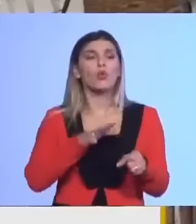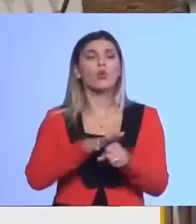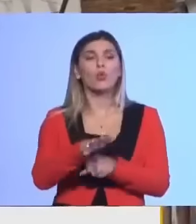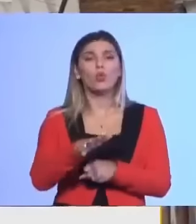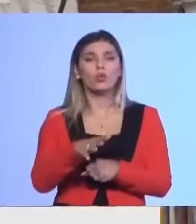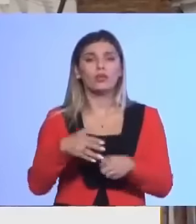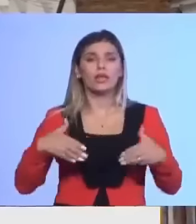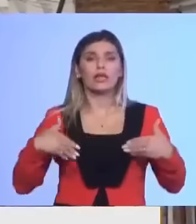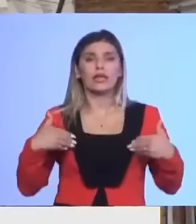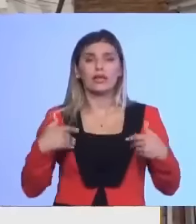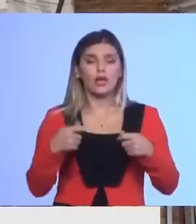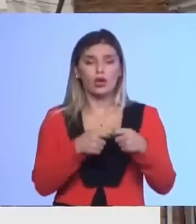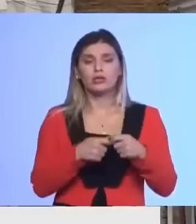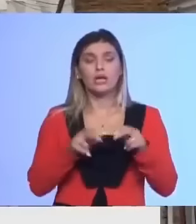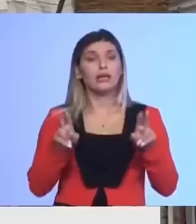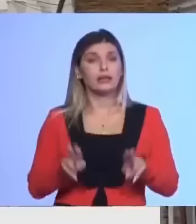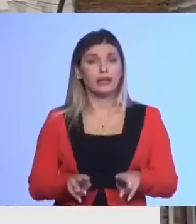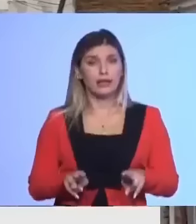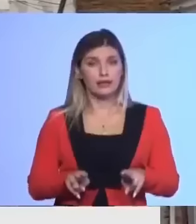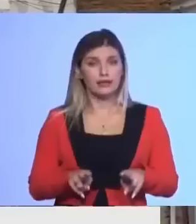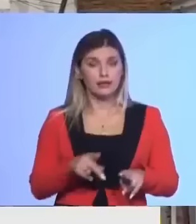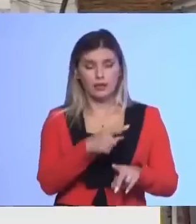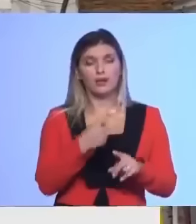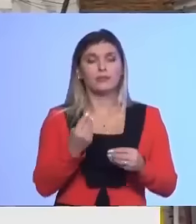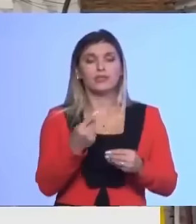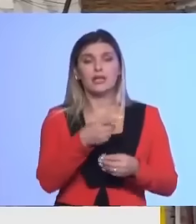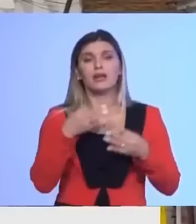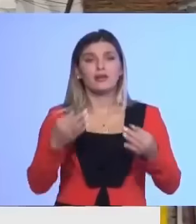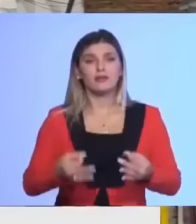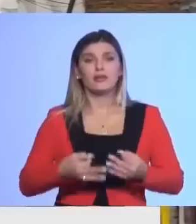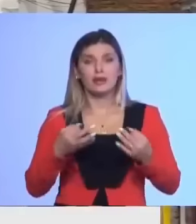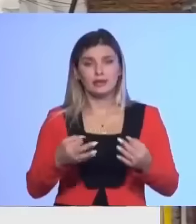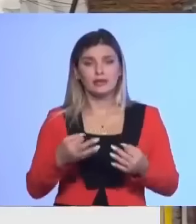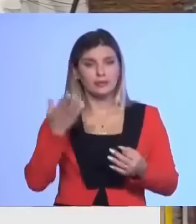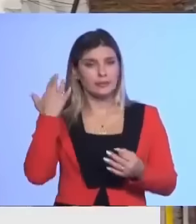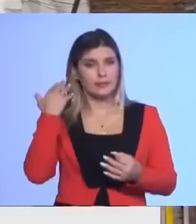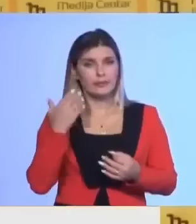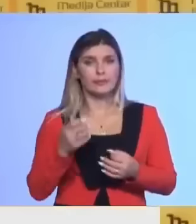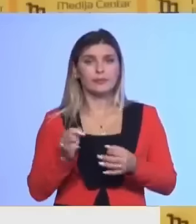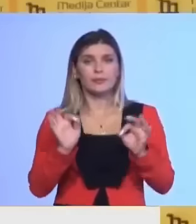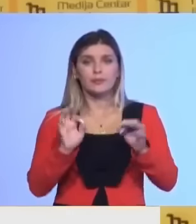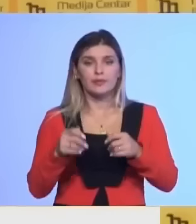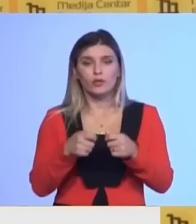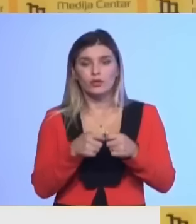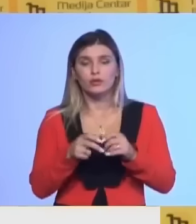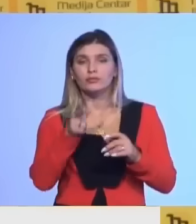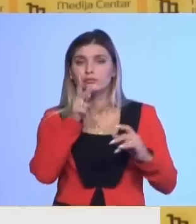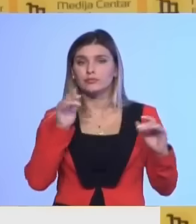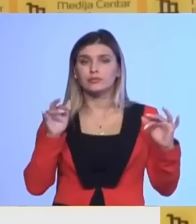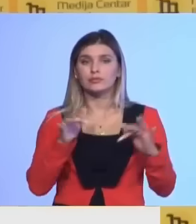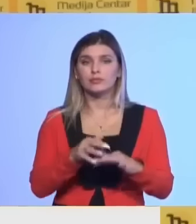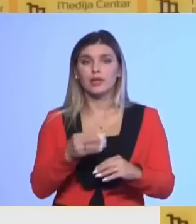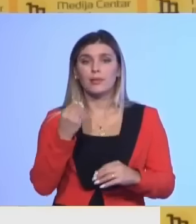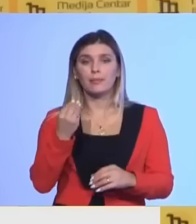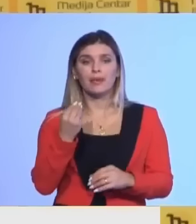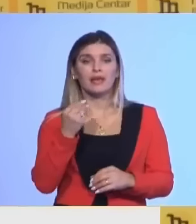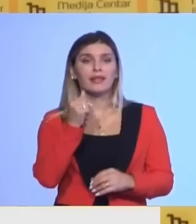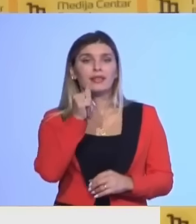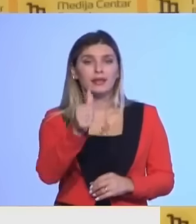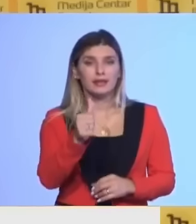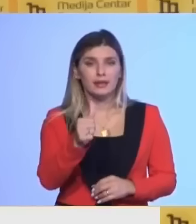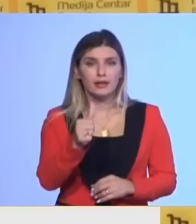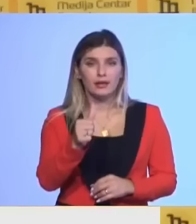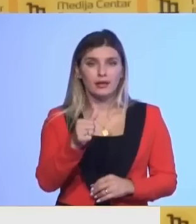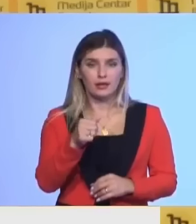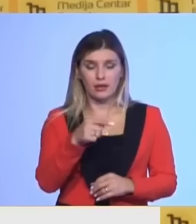të drejtat e njeriut me rastin e organizimit të festivalit Mirdita Dobardan. Sofia Todorović nga kjo iniciativë thot se